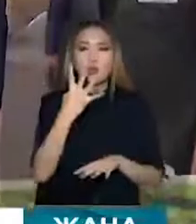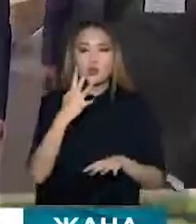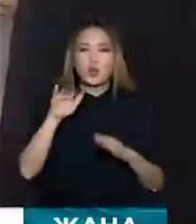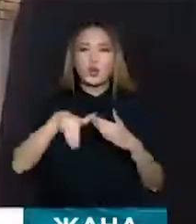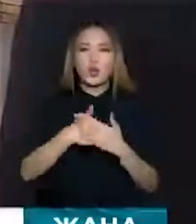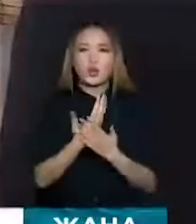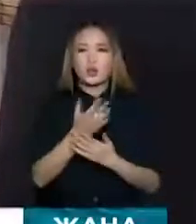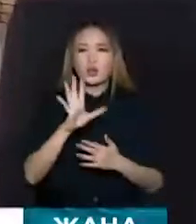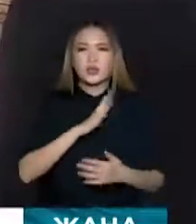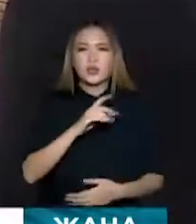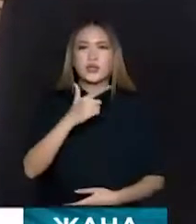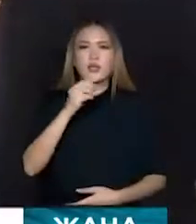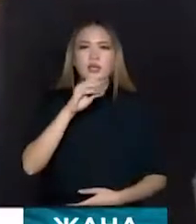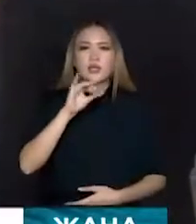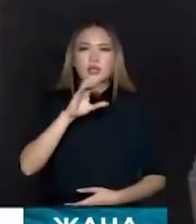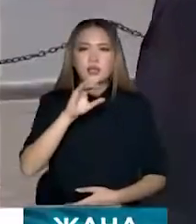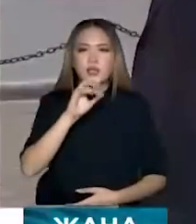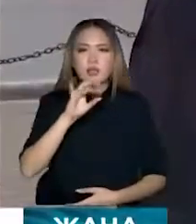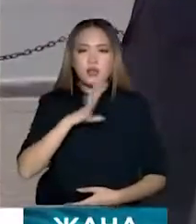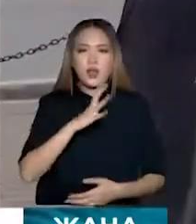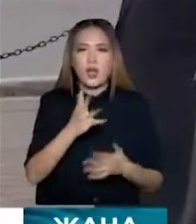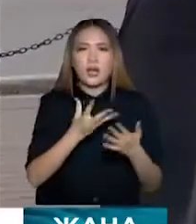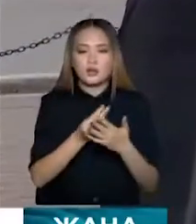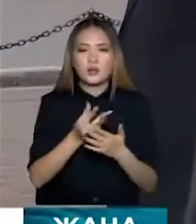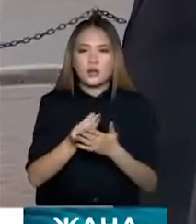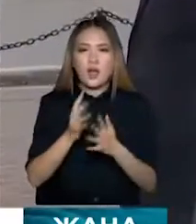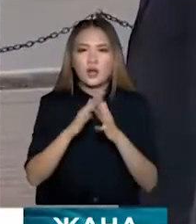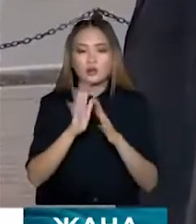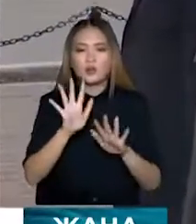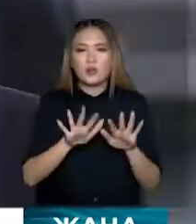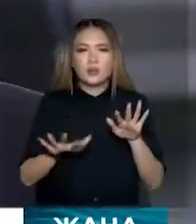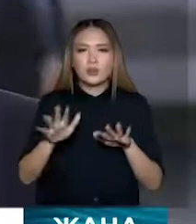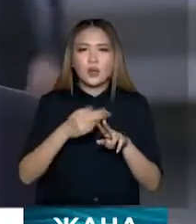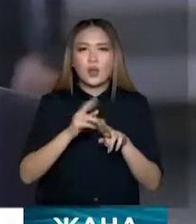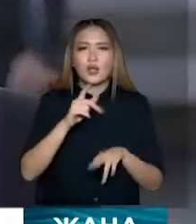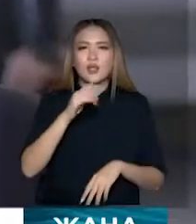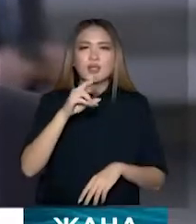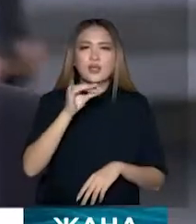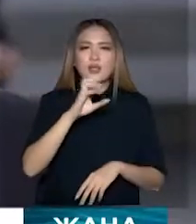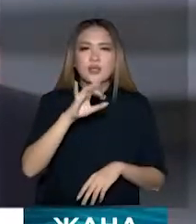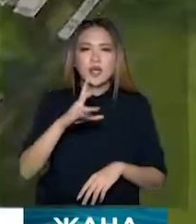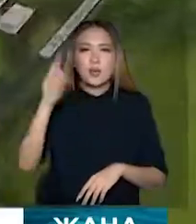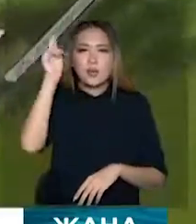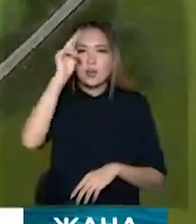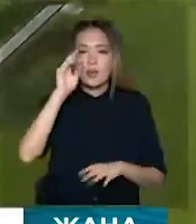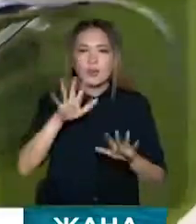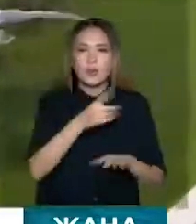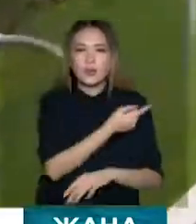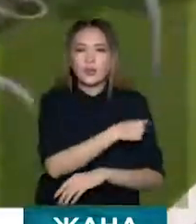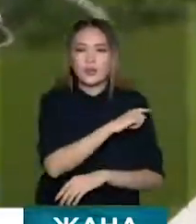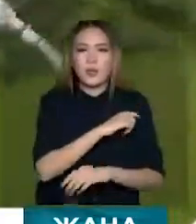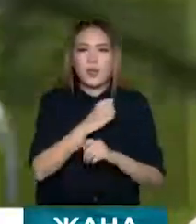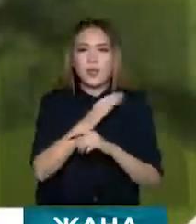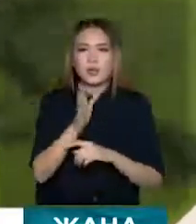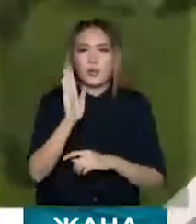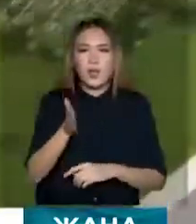болады. Атап айтсақ, Gate District ауданы қаржылық іскерлік кластері, Golden District ауданы білім беру және медициналық